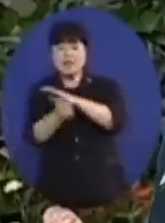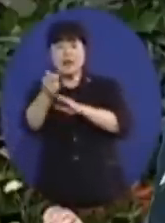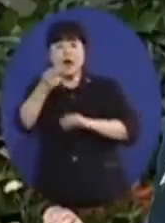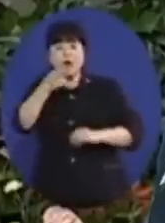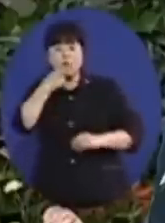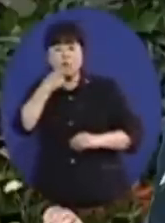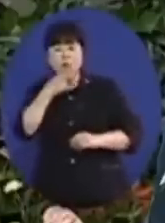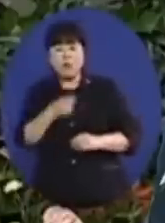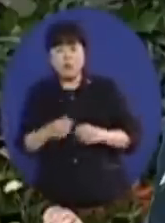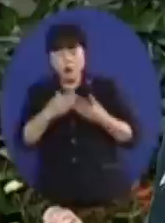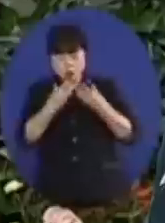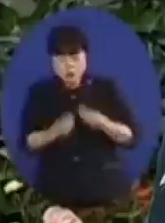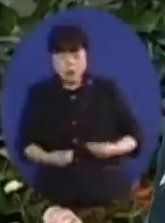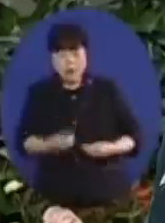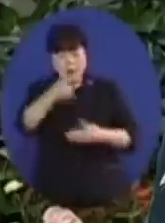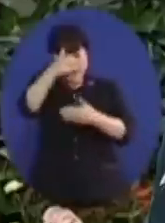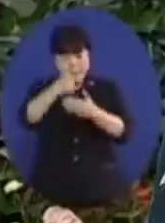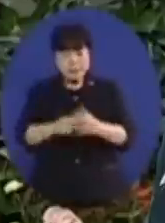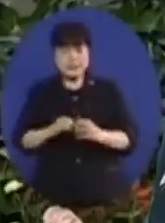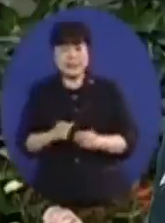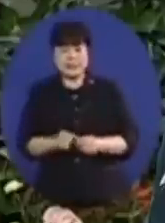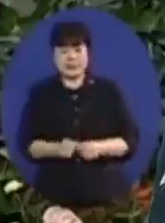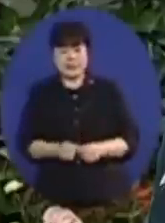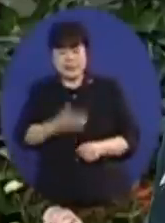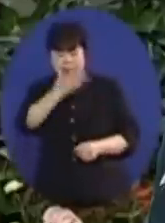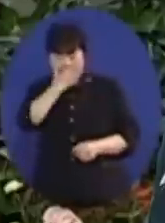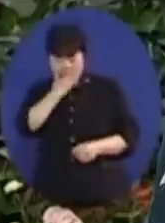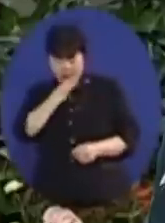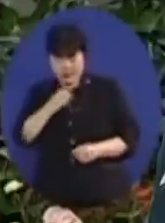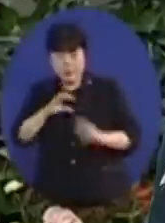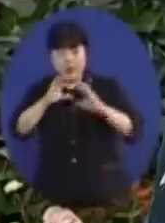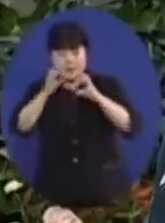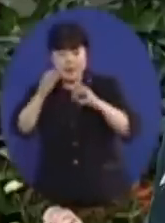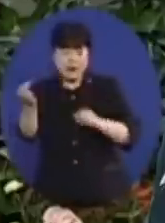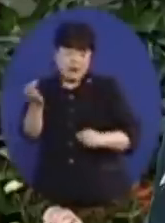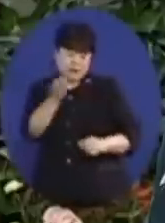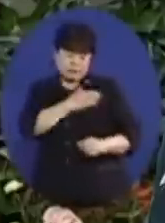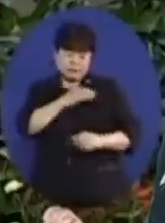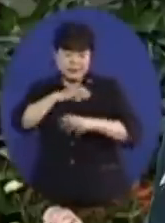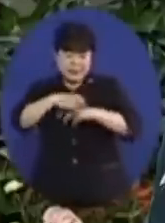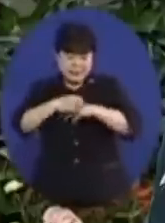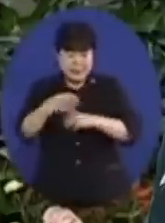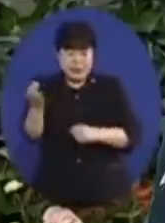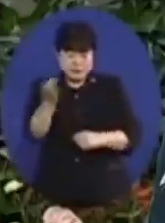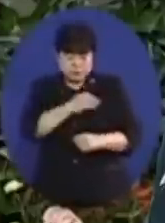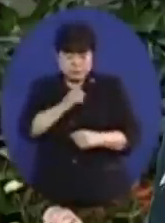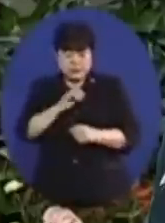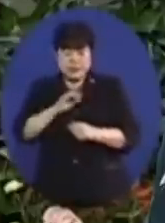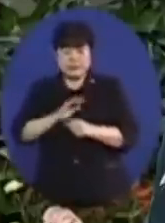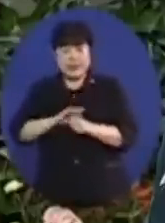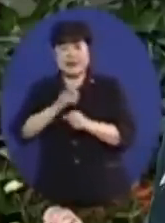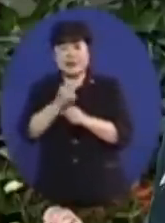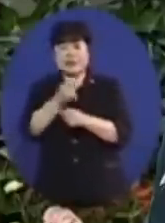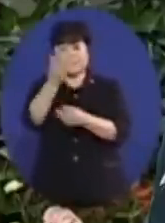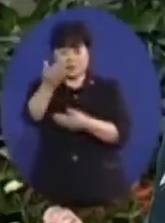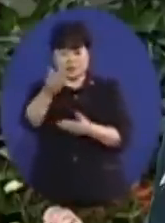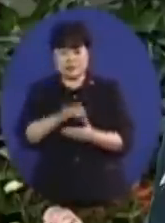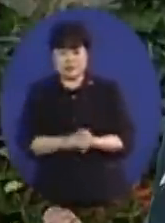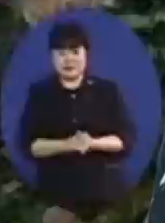없고 절망뿐인 나라가 지상낙원이 되어 오늘날 세계적인 복지국가가 되었습니다